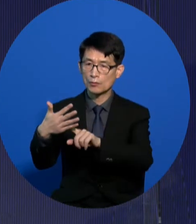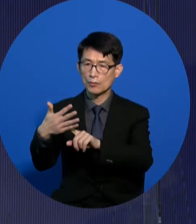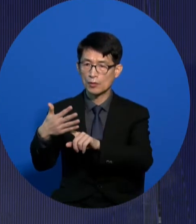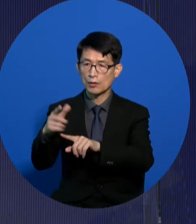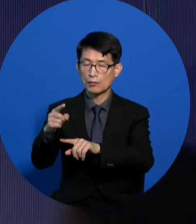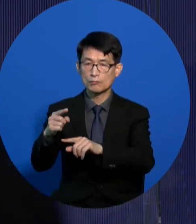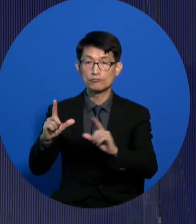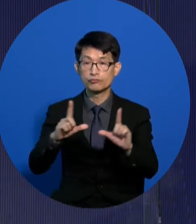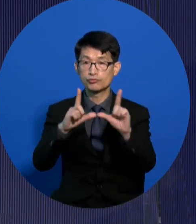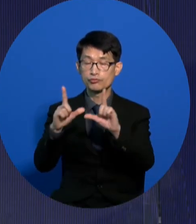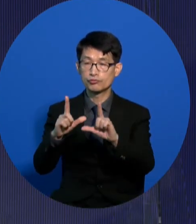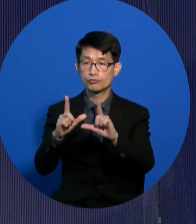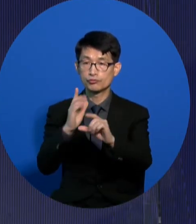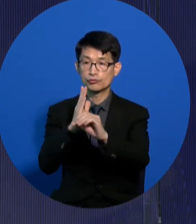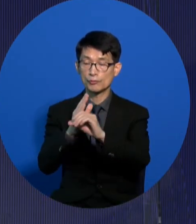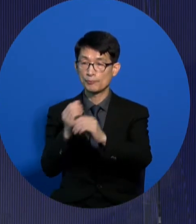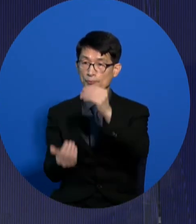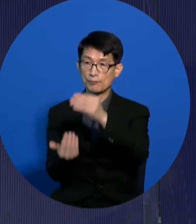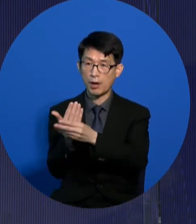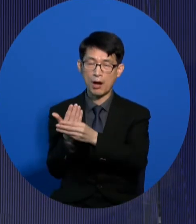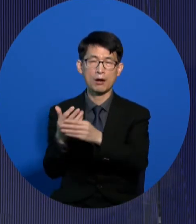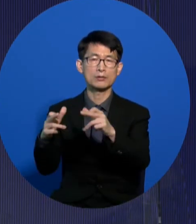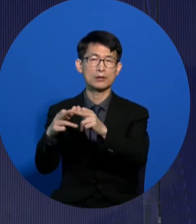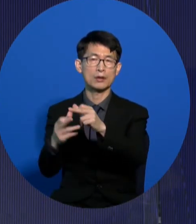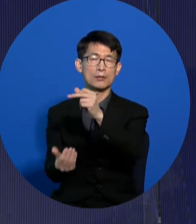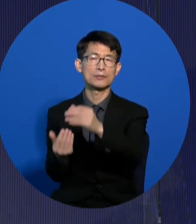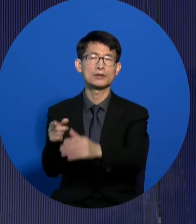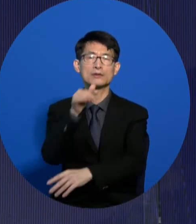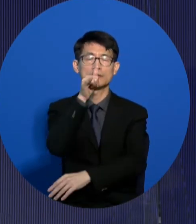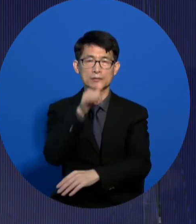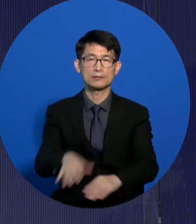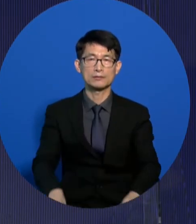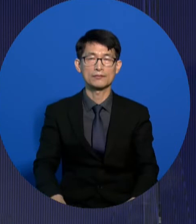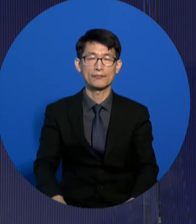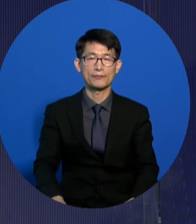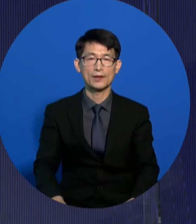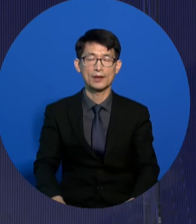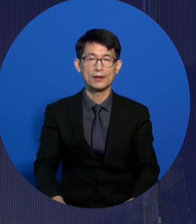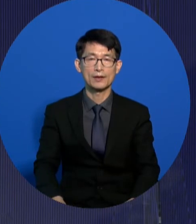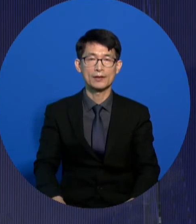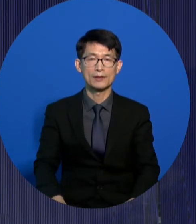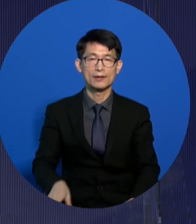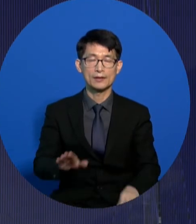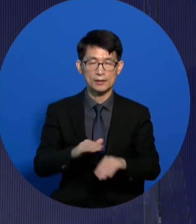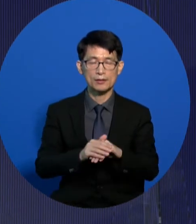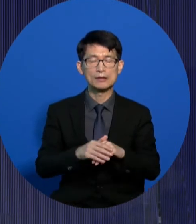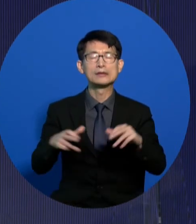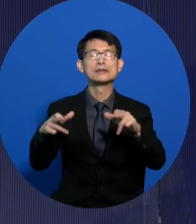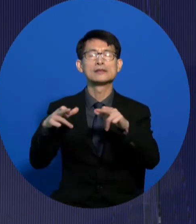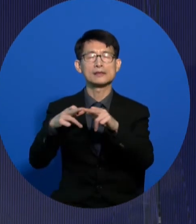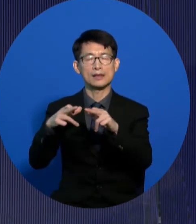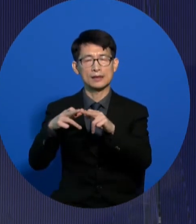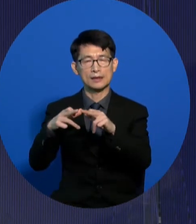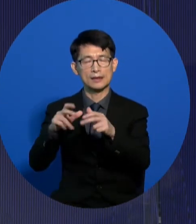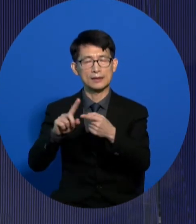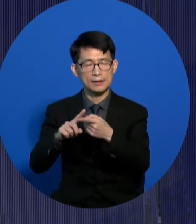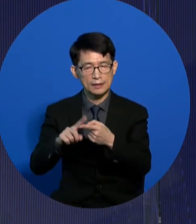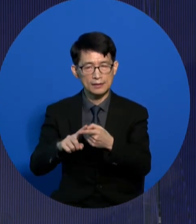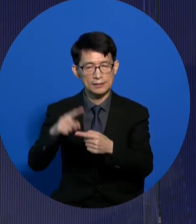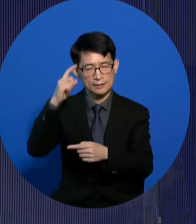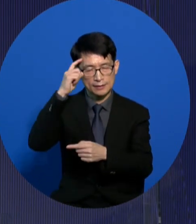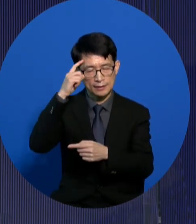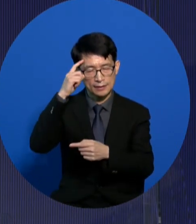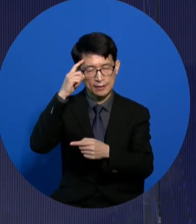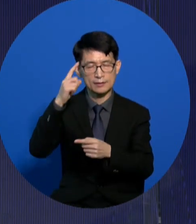장애 당사자들, 학령기 장애 학생들에 대한 변화가 꾸준하게 이루어지고